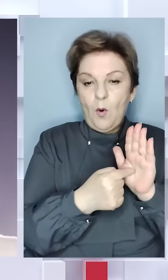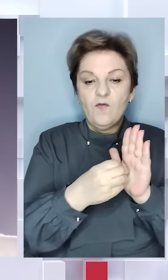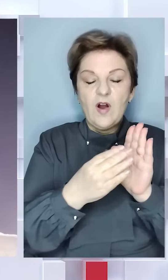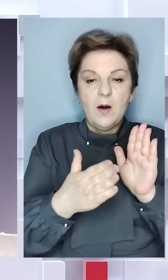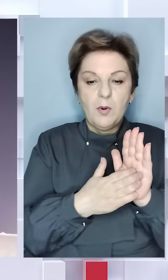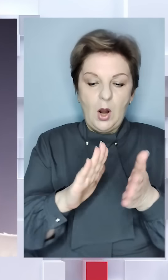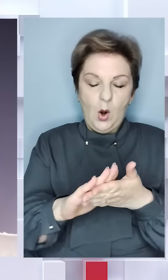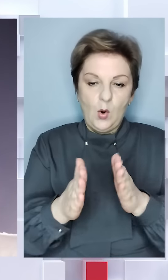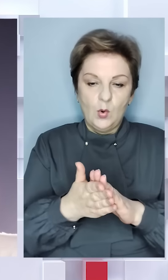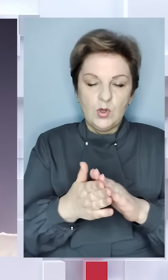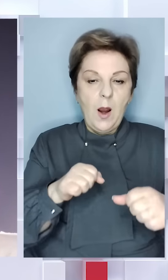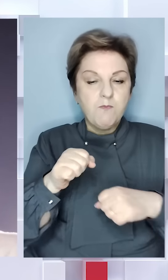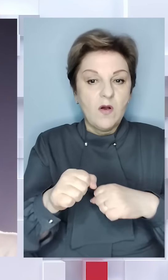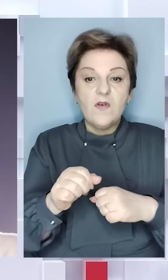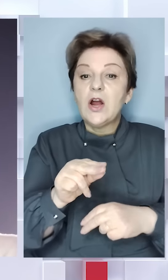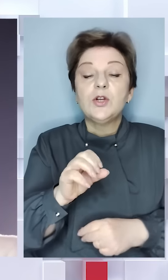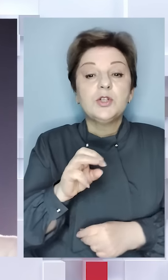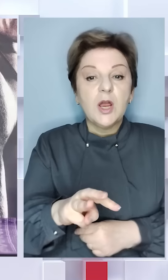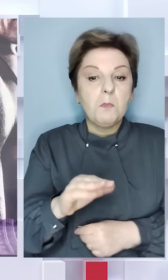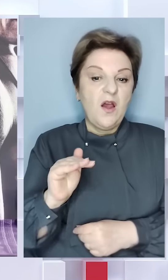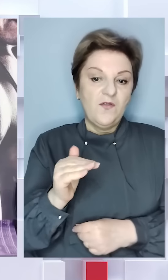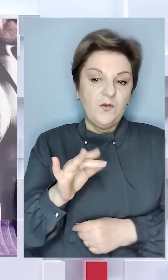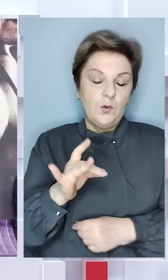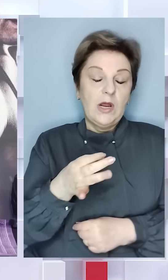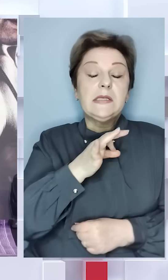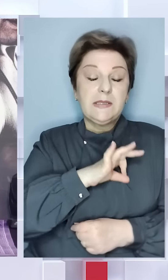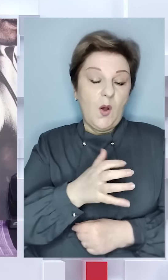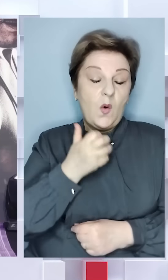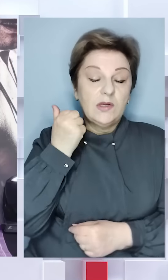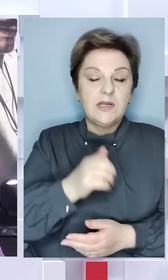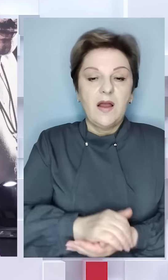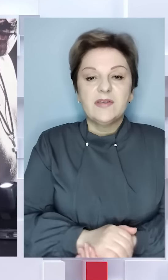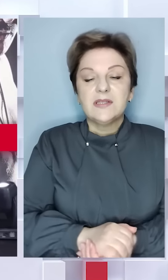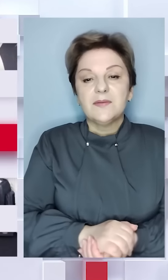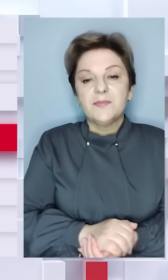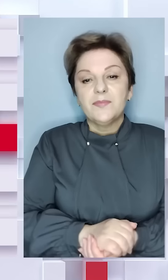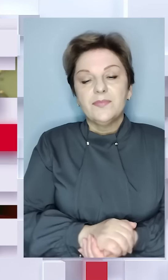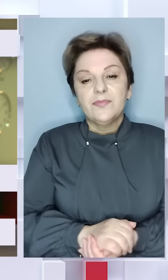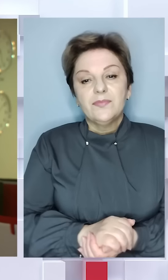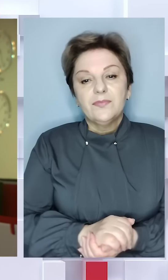контракті боксерів, чим Ф'юрі одразу скористався.